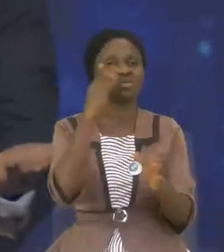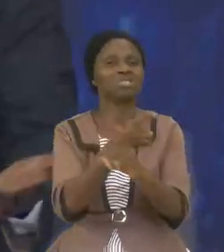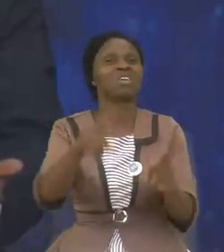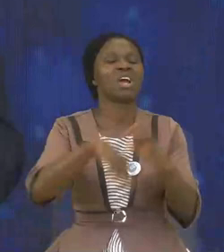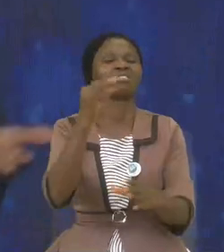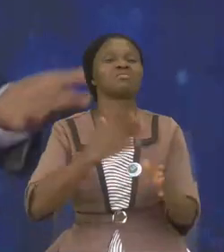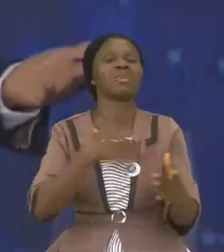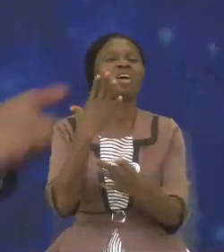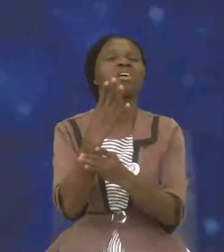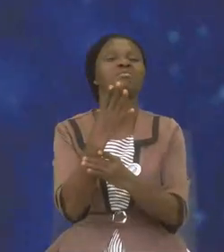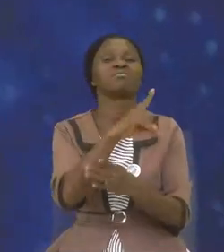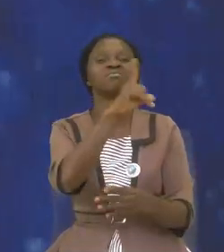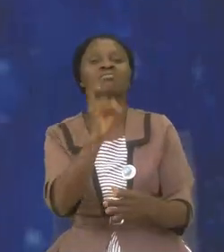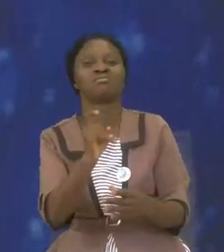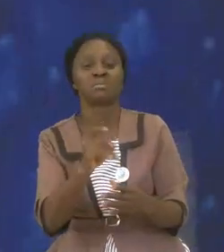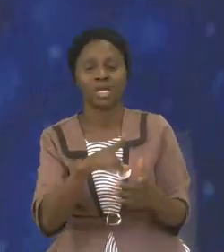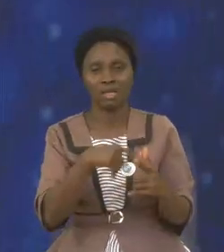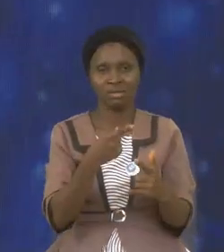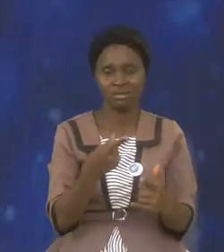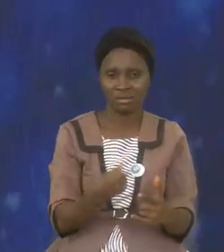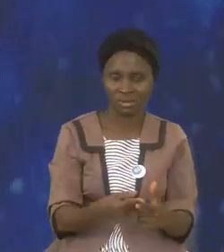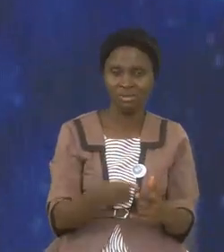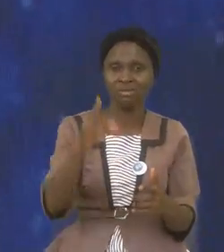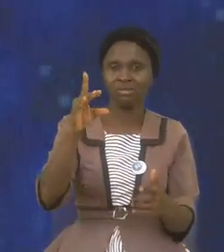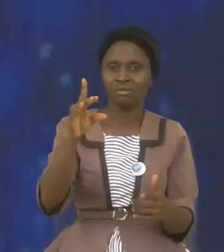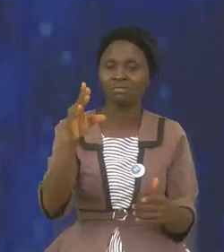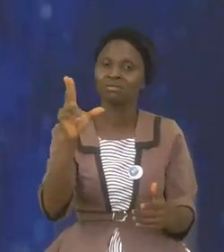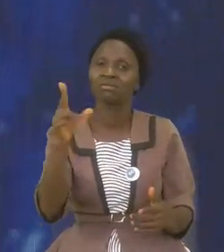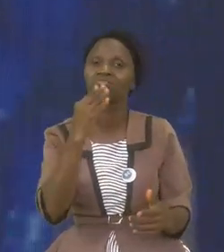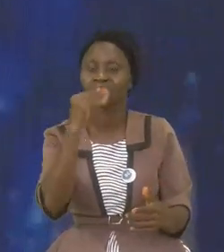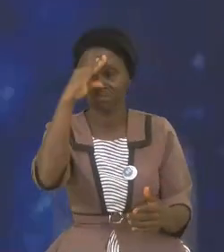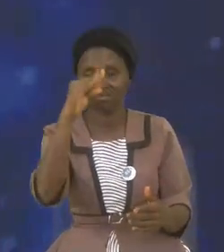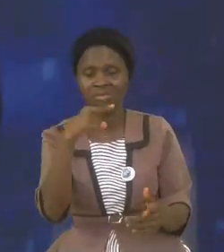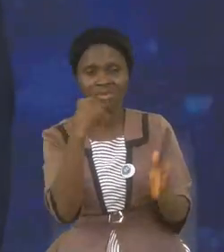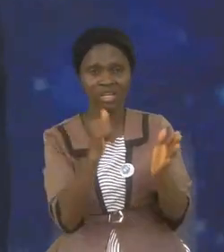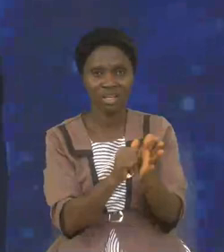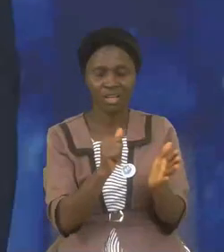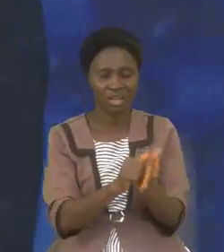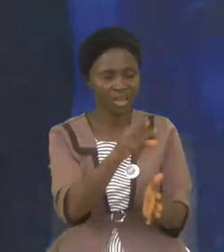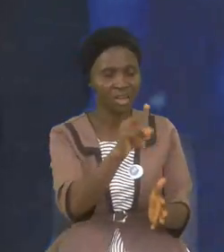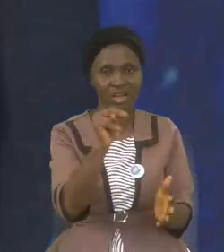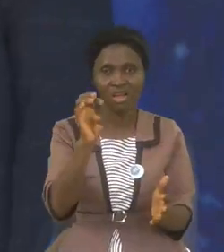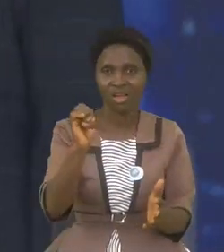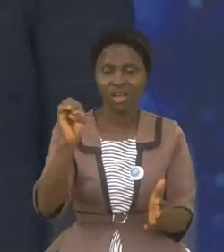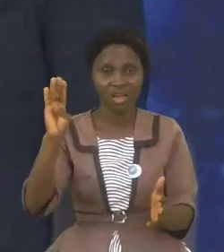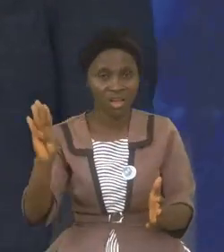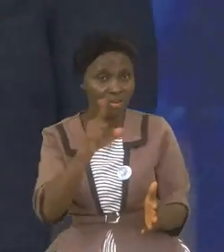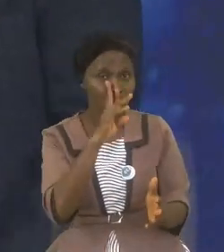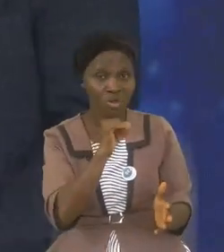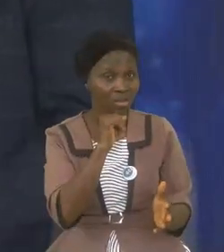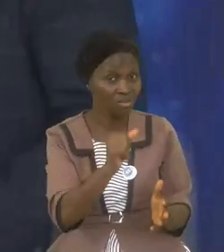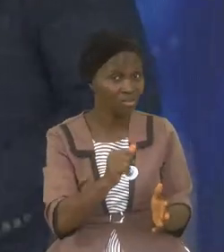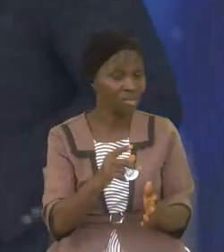et qui est ce Dieu-là qui me délivrera de mes mains. Et ils ont dit, mais roi Nebuchadnezzar, mais nous ne sommes pas gênés.